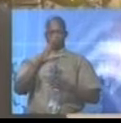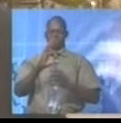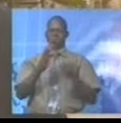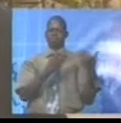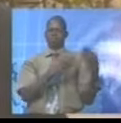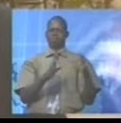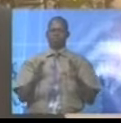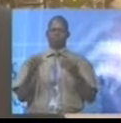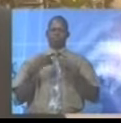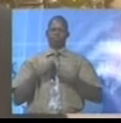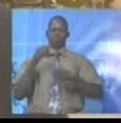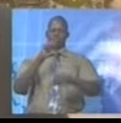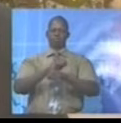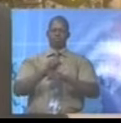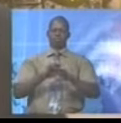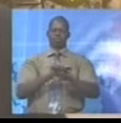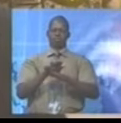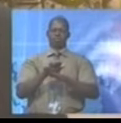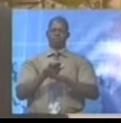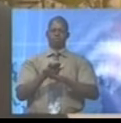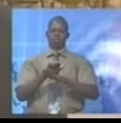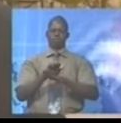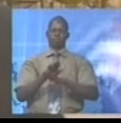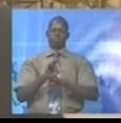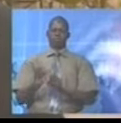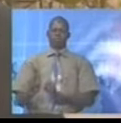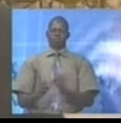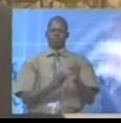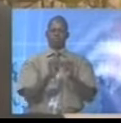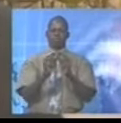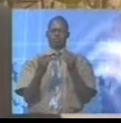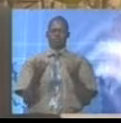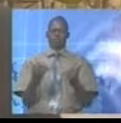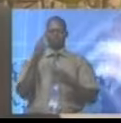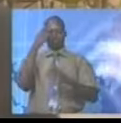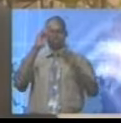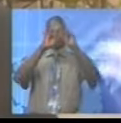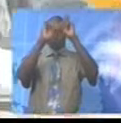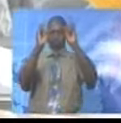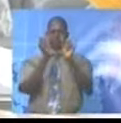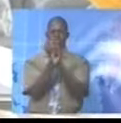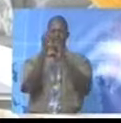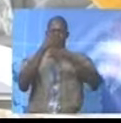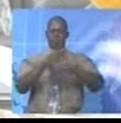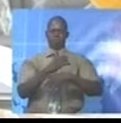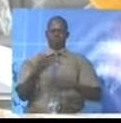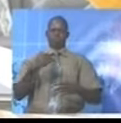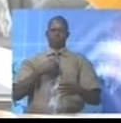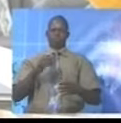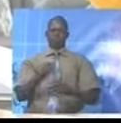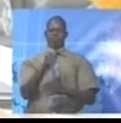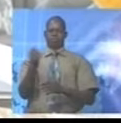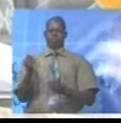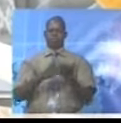adoptée. Nous travaillons sur une stratégie maintenant pour la question de l'innovation. Il y a en outre